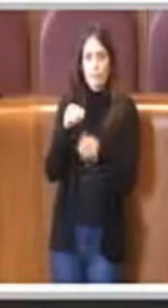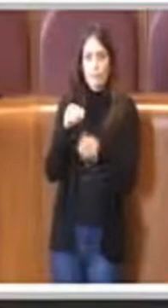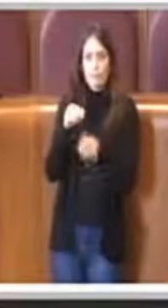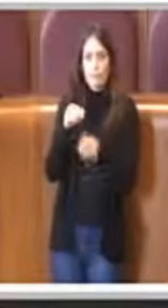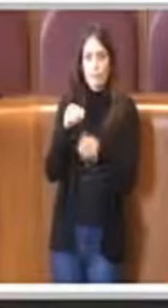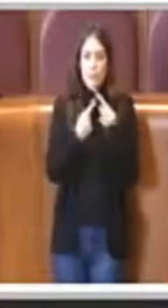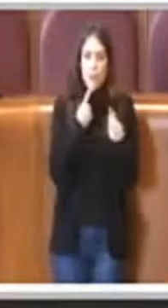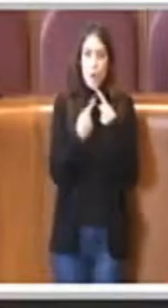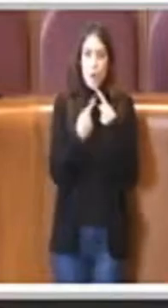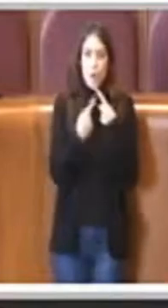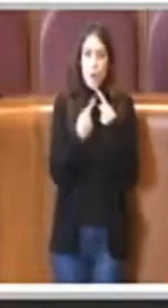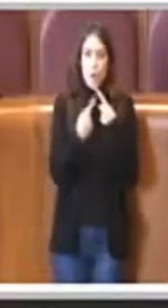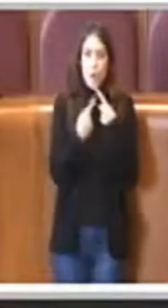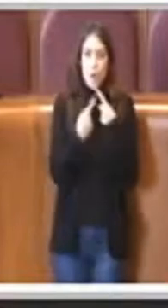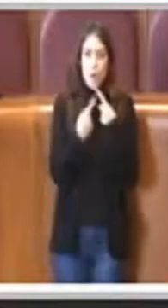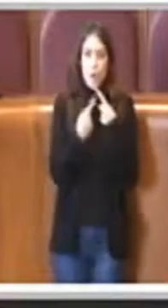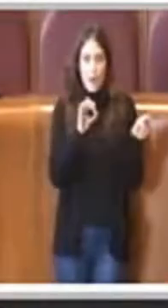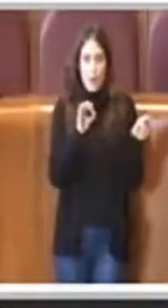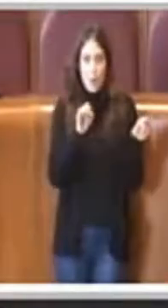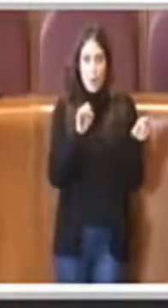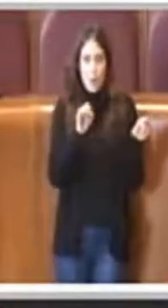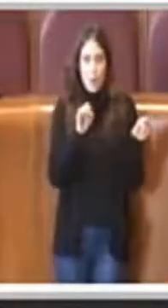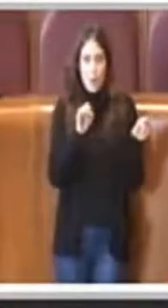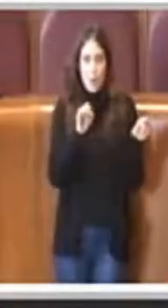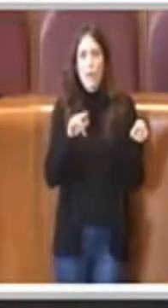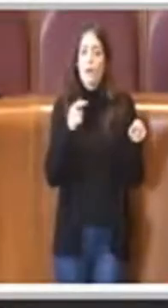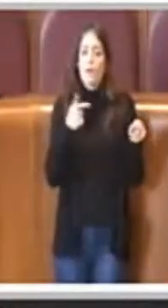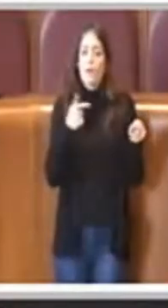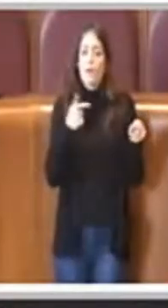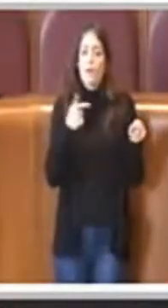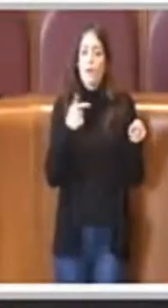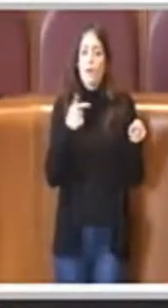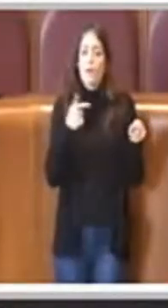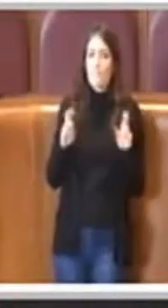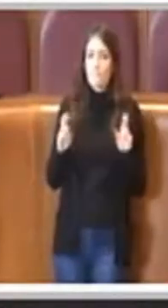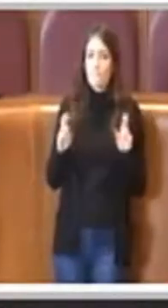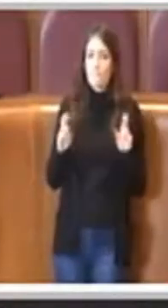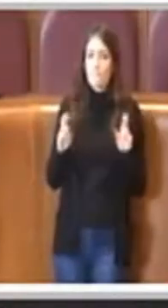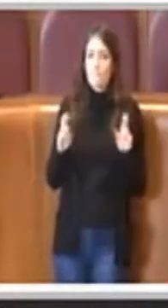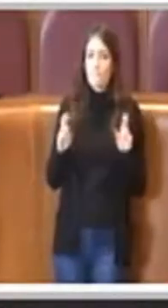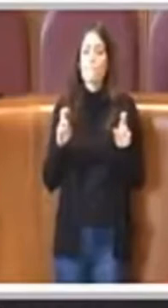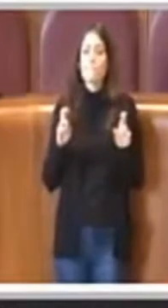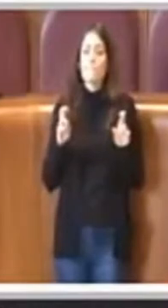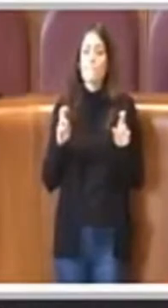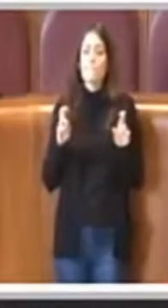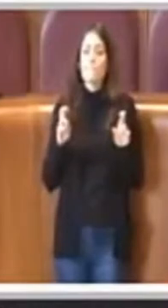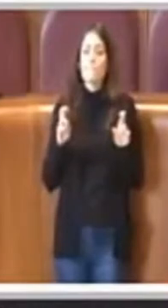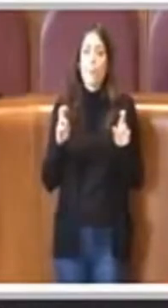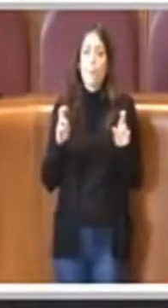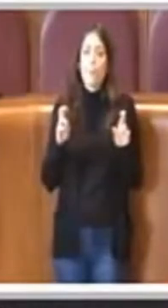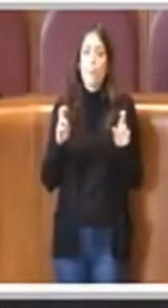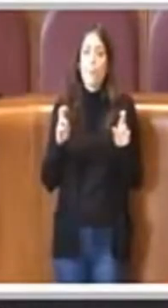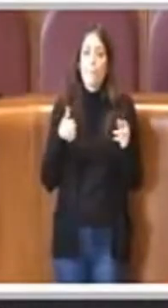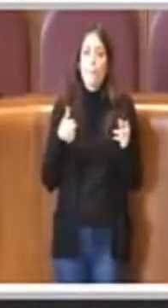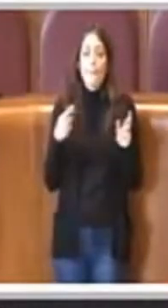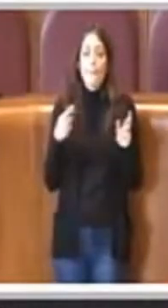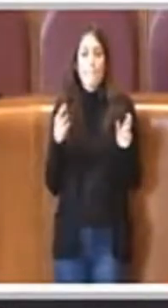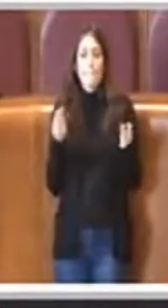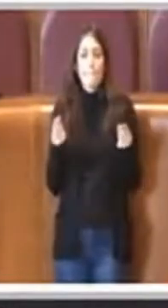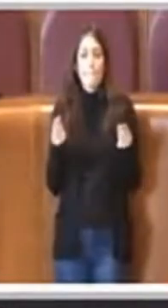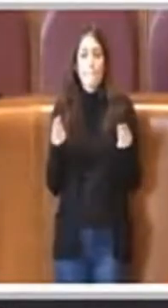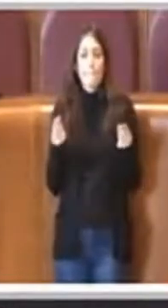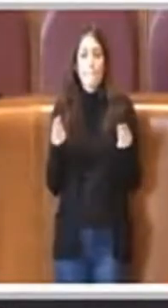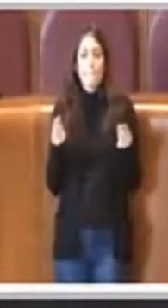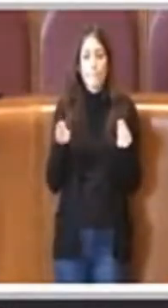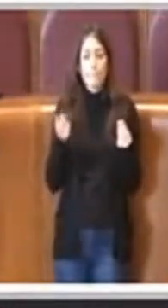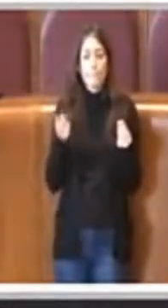dall'assessore Gafarotti, ma auspico che siano diciamo a